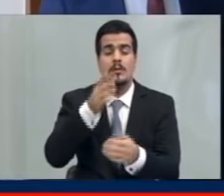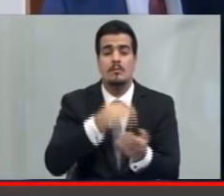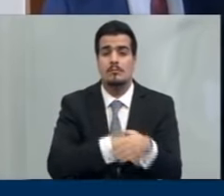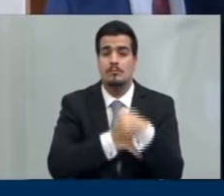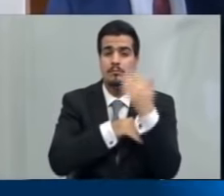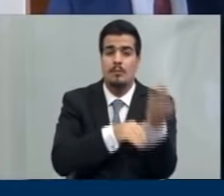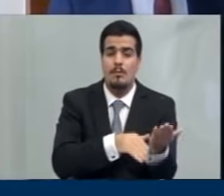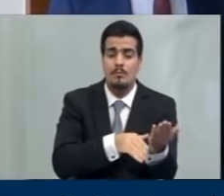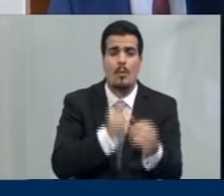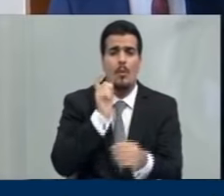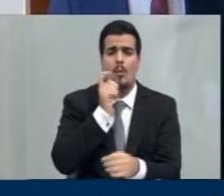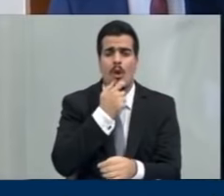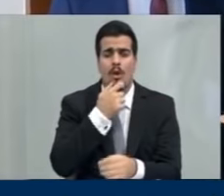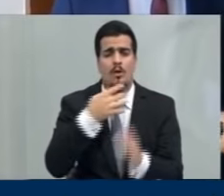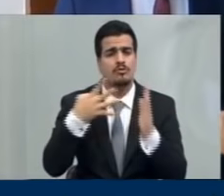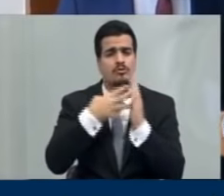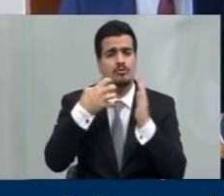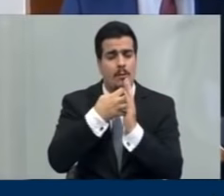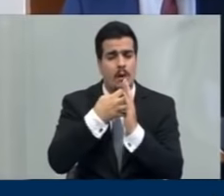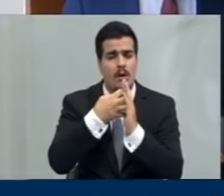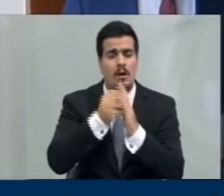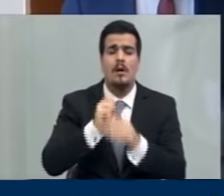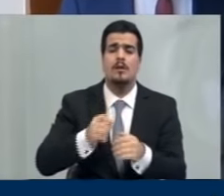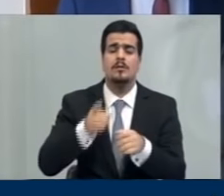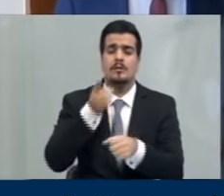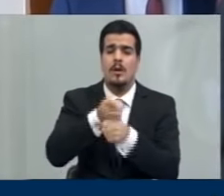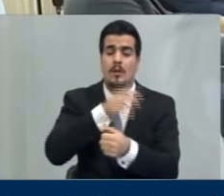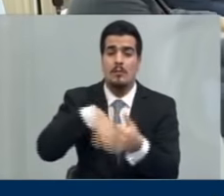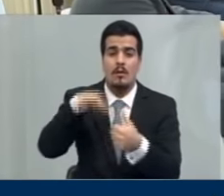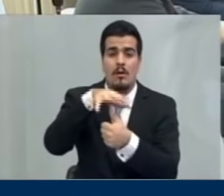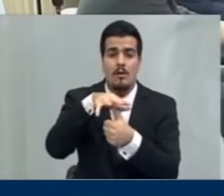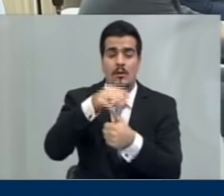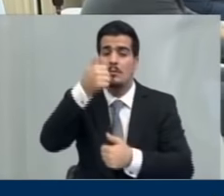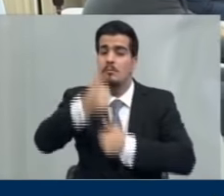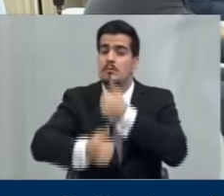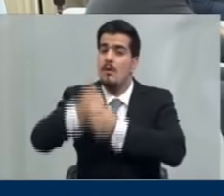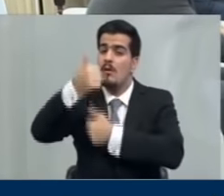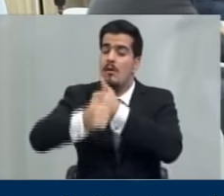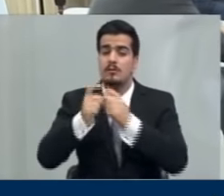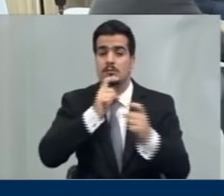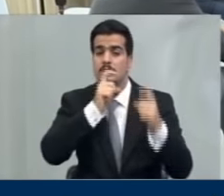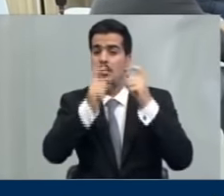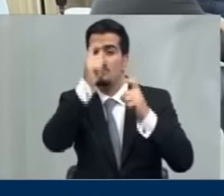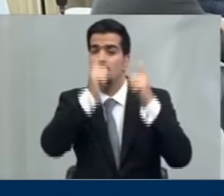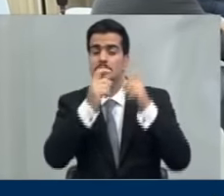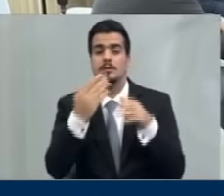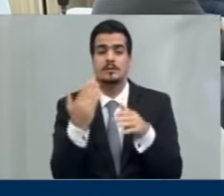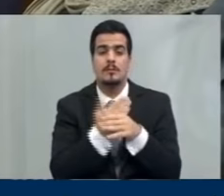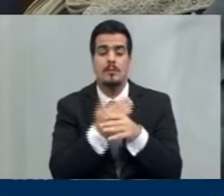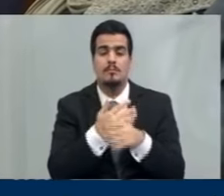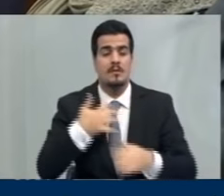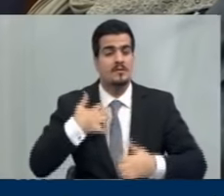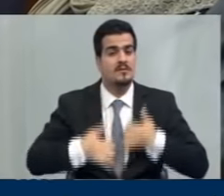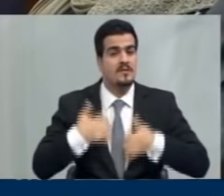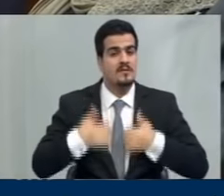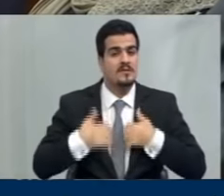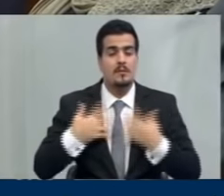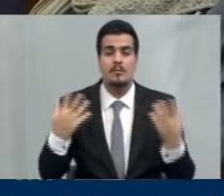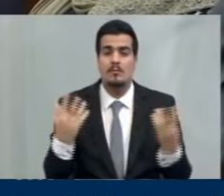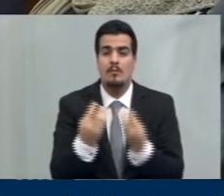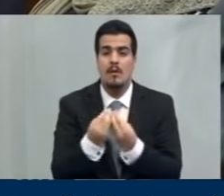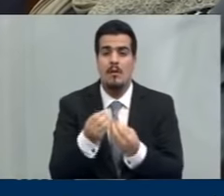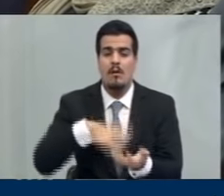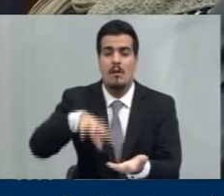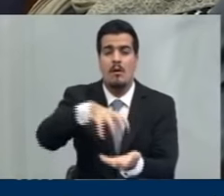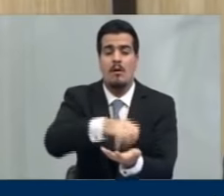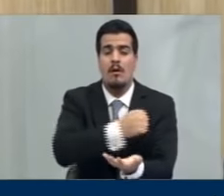إلى الكليات المفتوح بها البرامج، وأيضا هناك امتحان تنافسي. المشروع تبنته الخلية النفسية بمستشارية الأمن